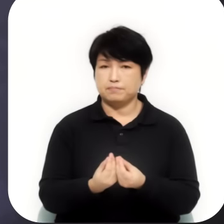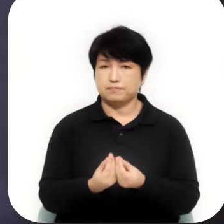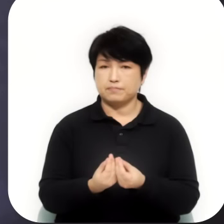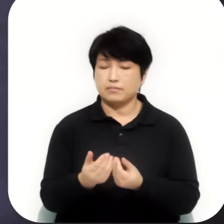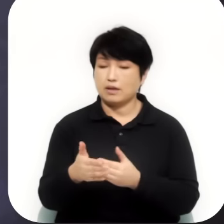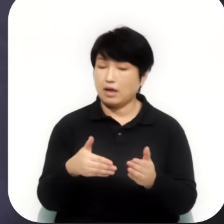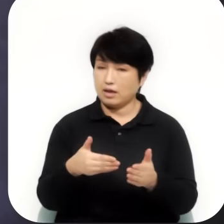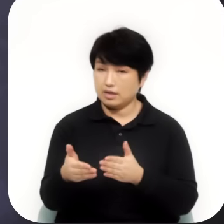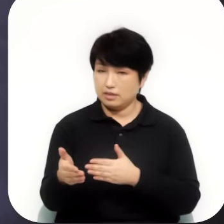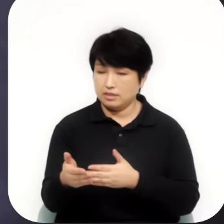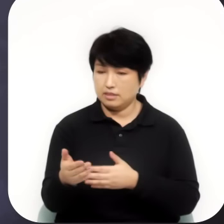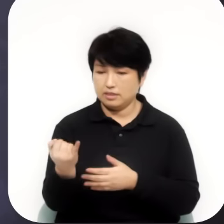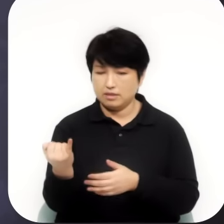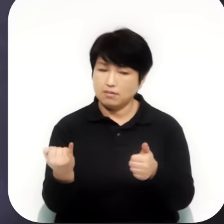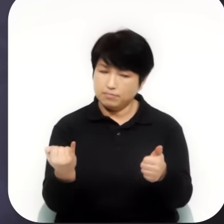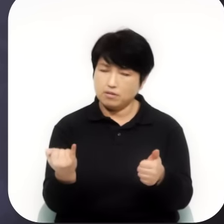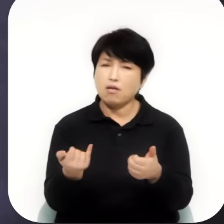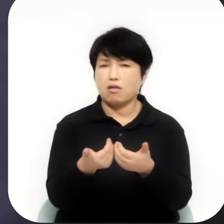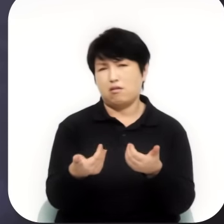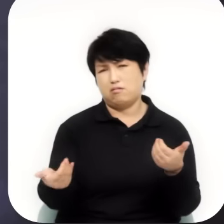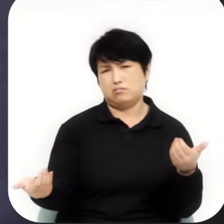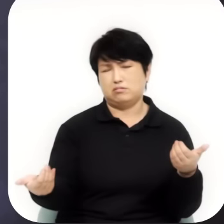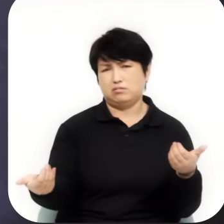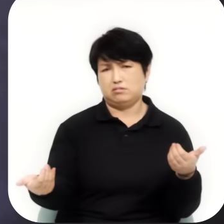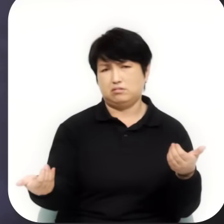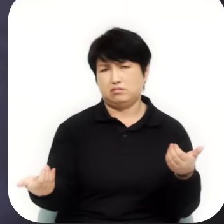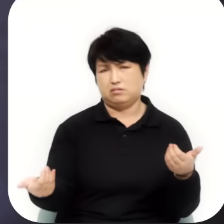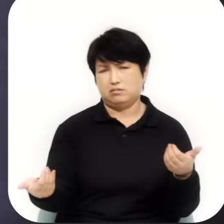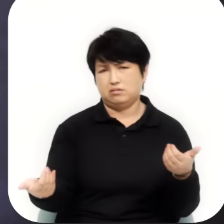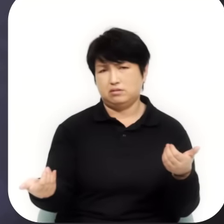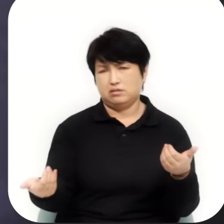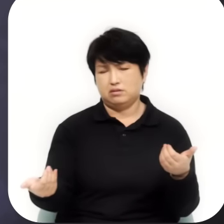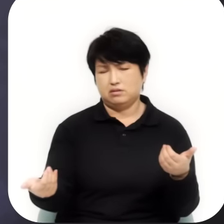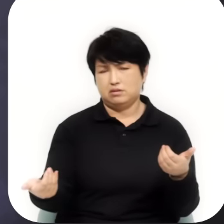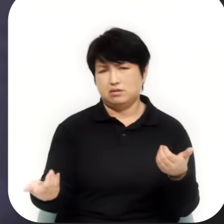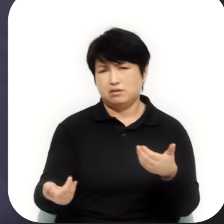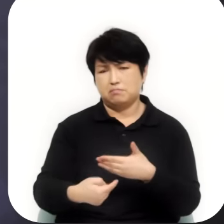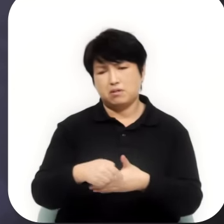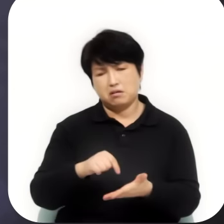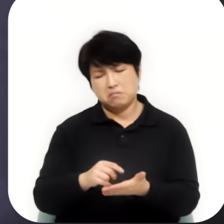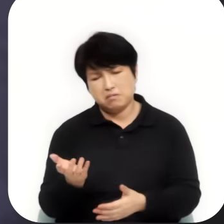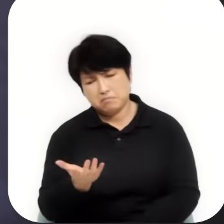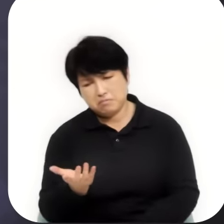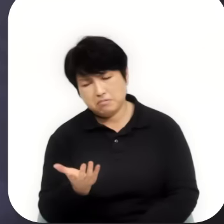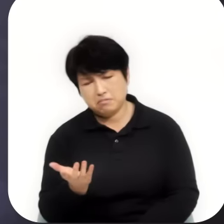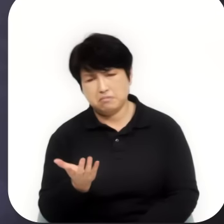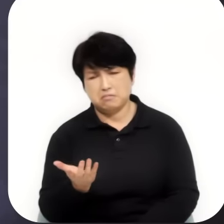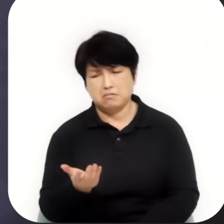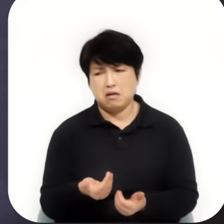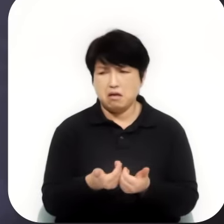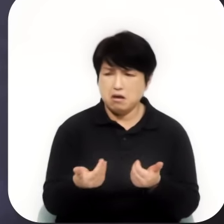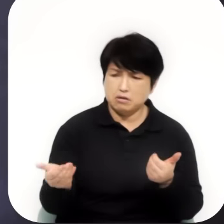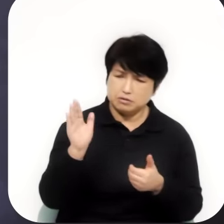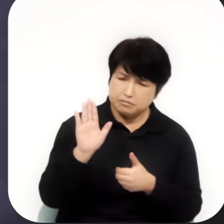여성하고 서로 좋아하다가 헤어졌다. 그래서 너무너무 가슴이 아프고 상처를